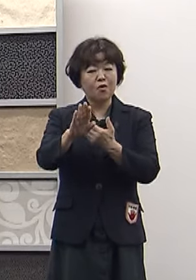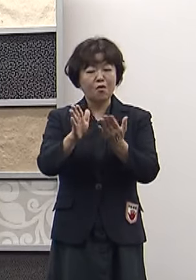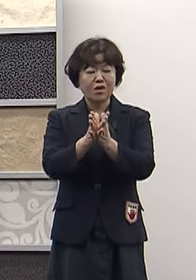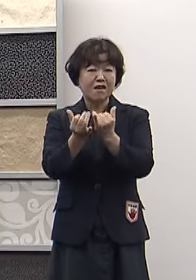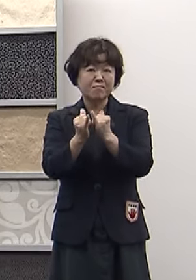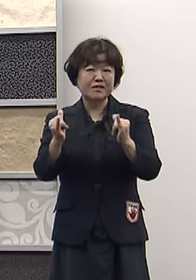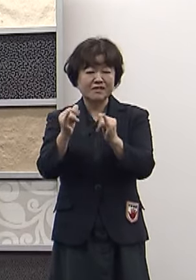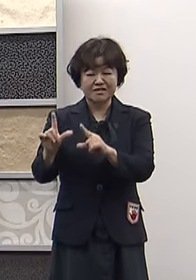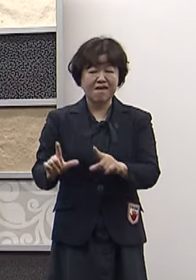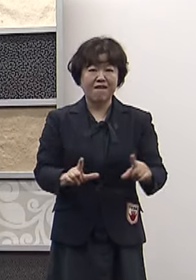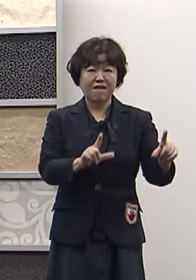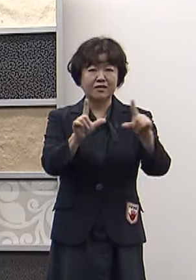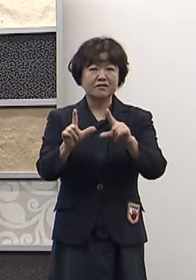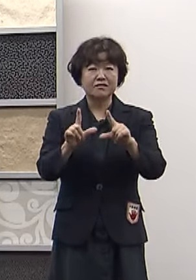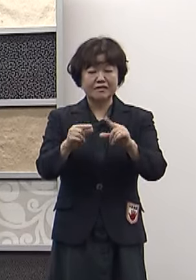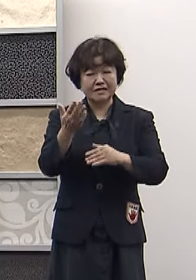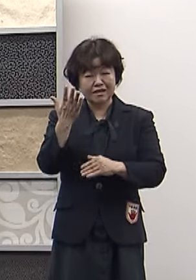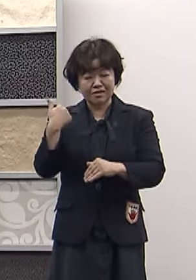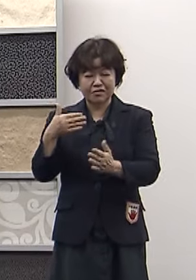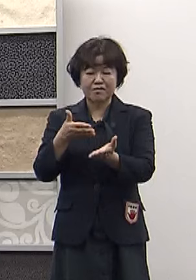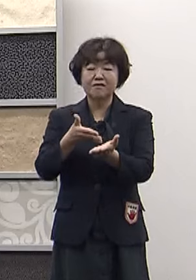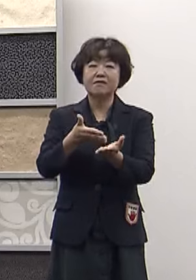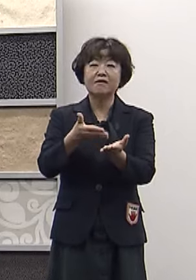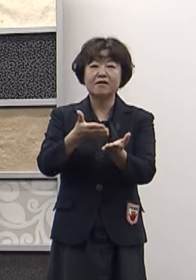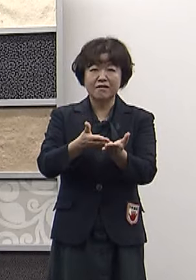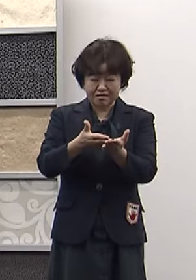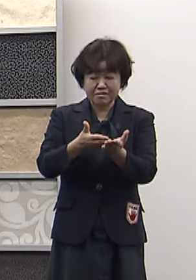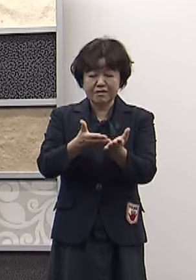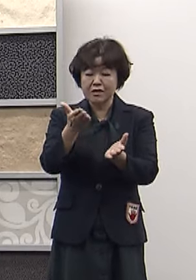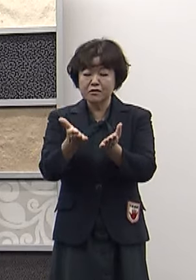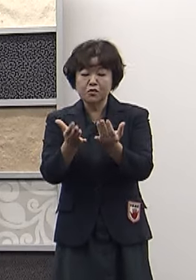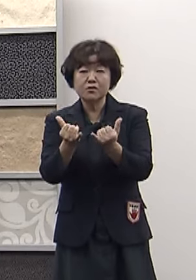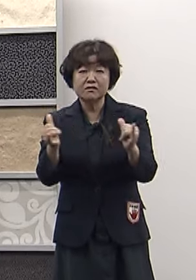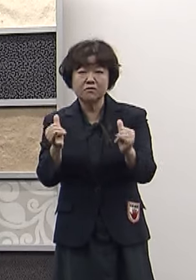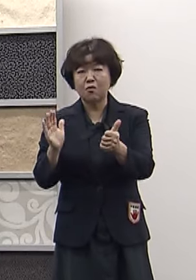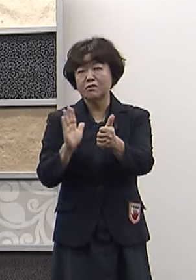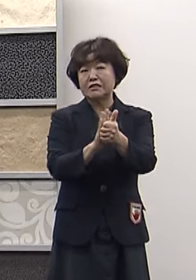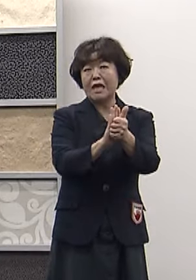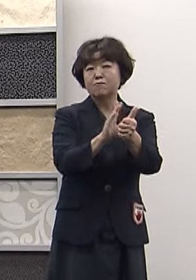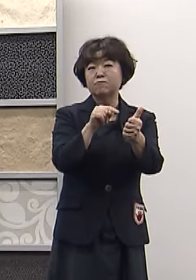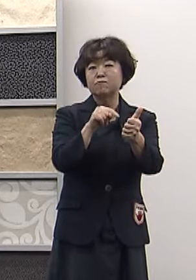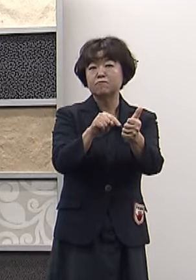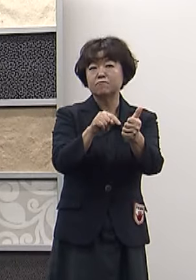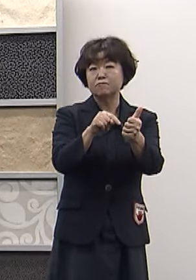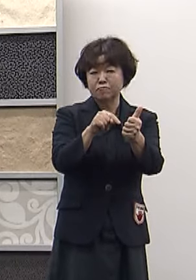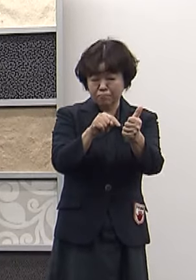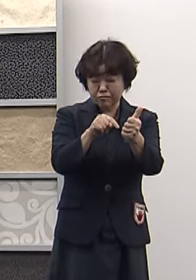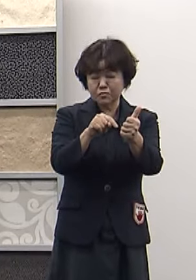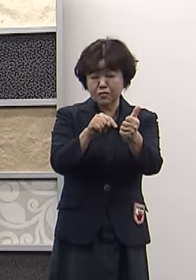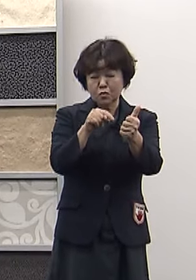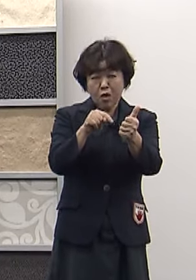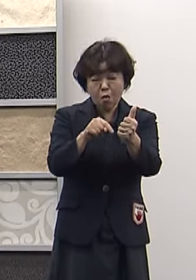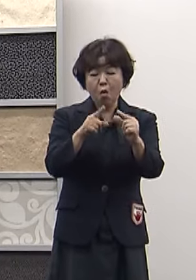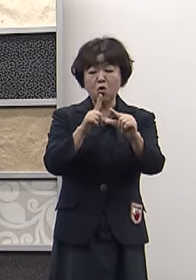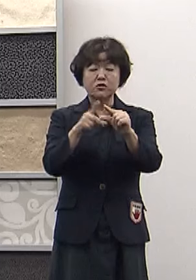の強靭化につきましては、先ほど来申し上げましたケアラー支援、これを軸に大きな議論を行ってまいりたいと思